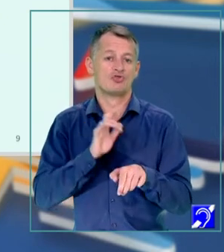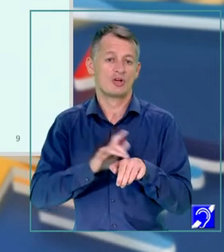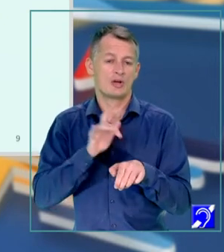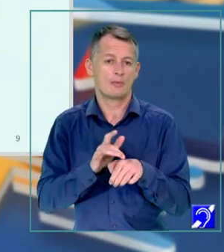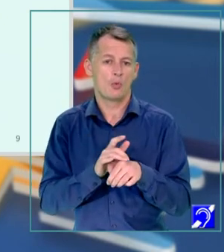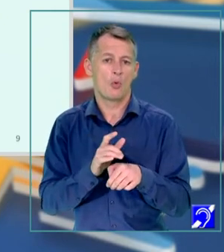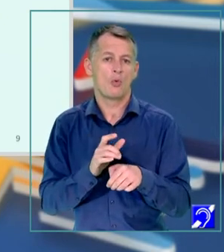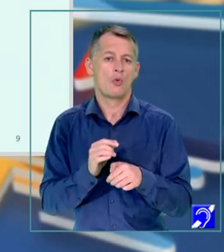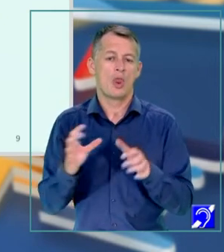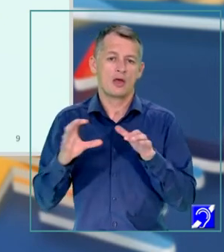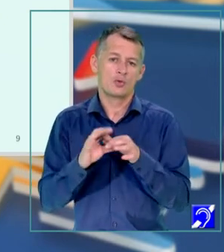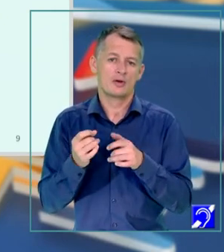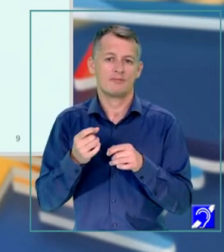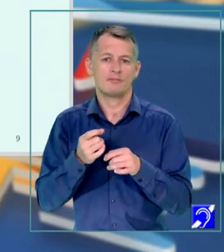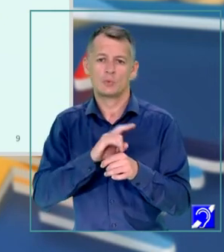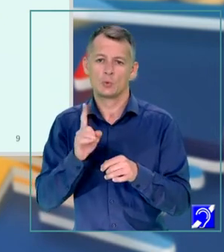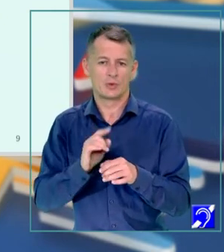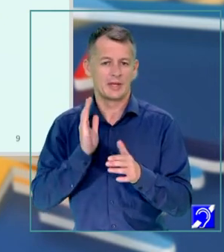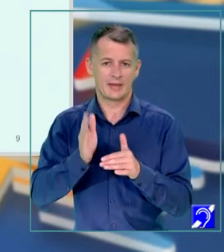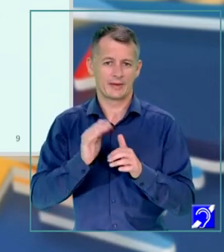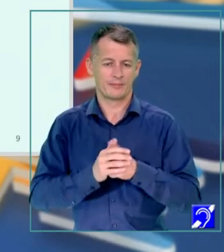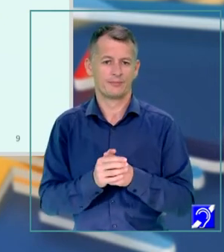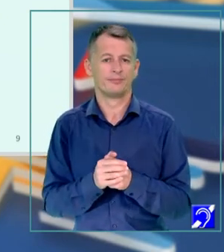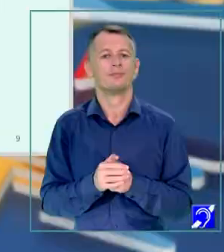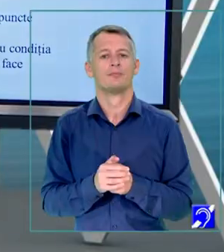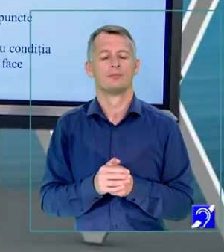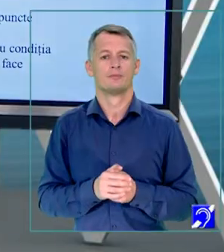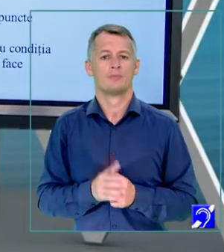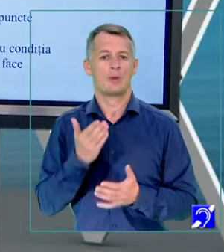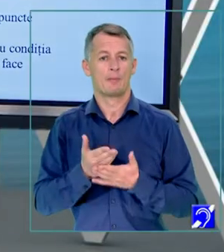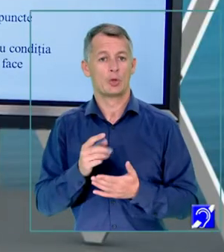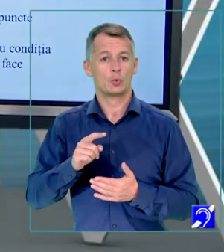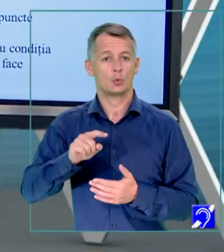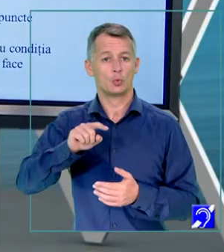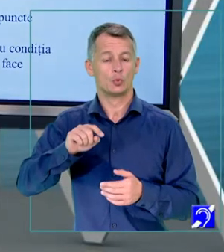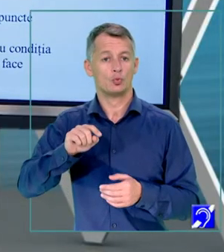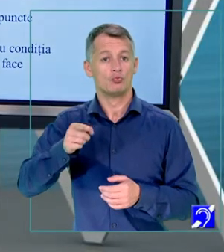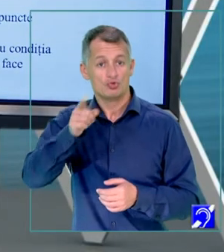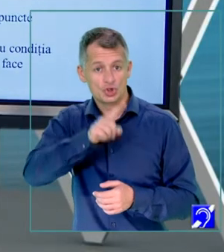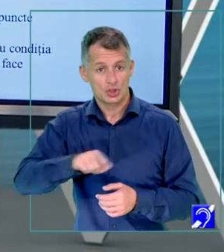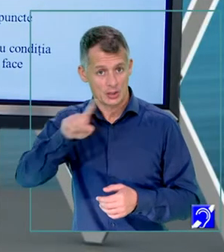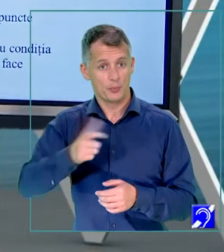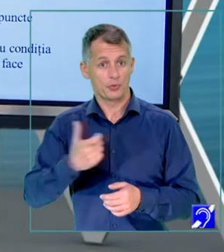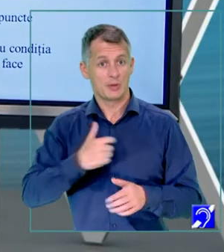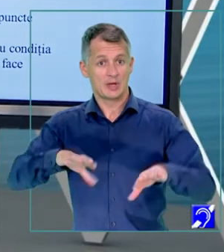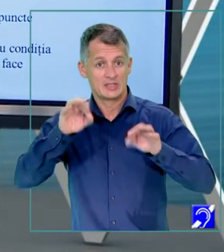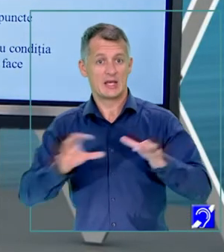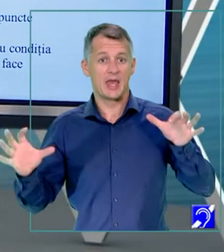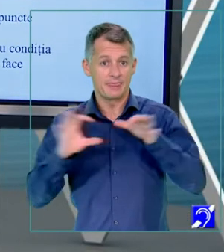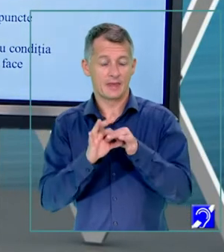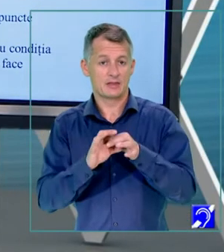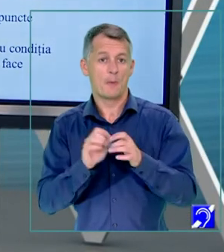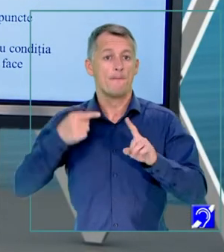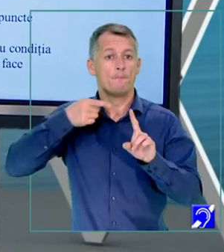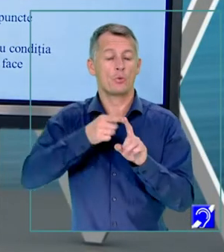indirectă vă reamintesc de exemplu că în cazul unui circ că e o figură cunoscută putem determina tangenta la la la cer pentru un